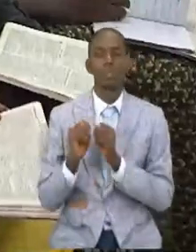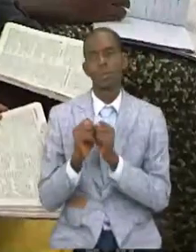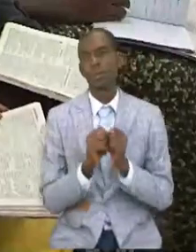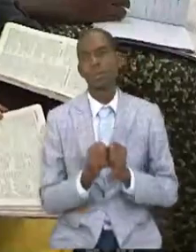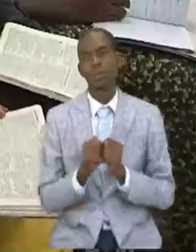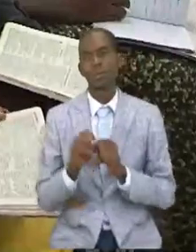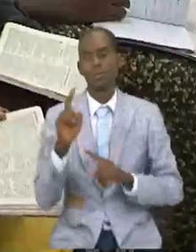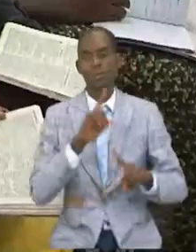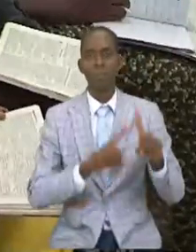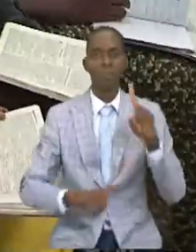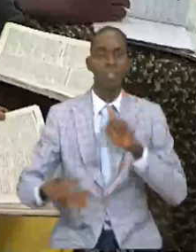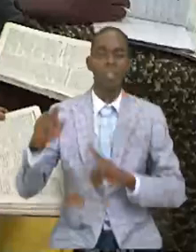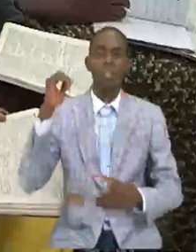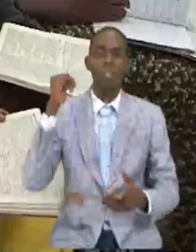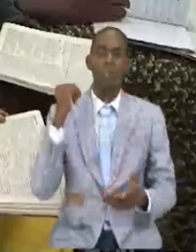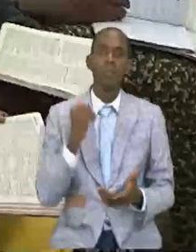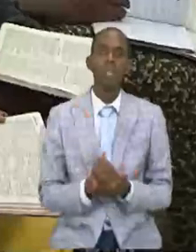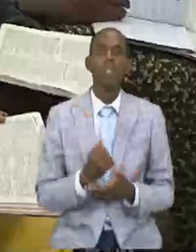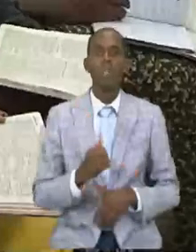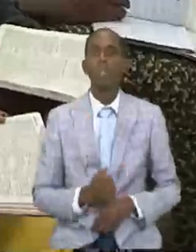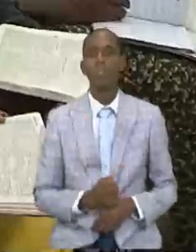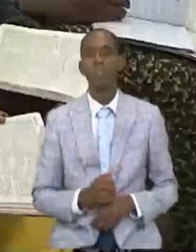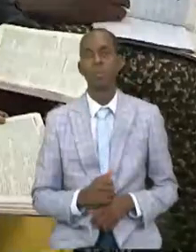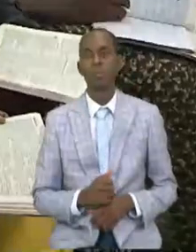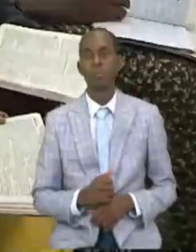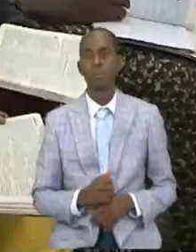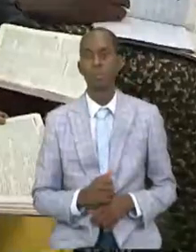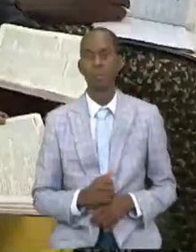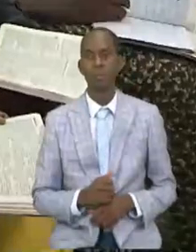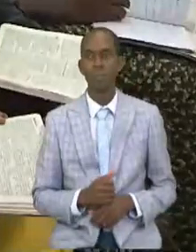lui. Quelqu'un là-bas dit Amen.